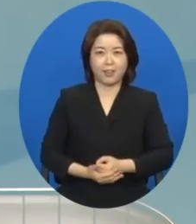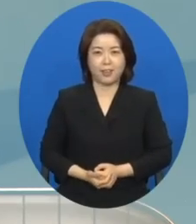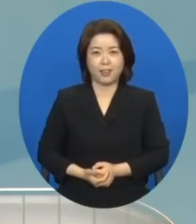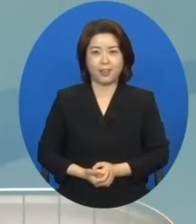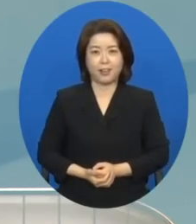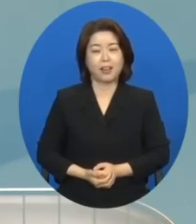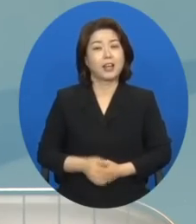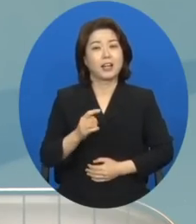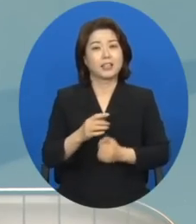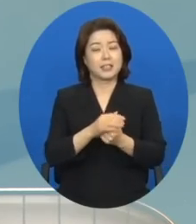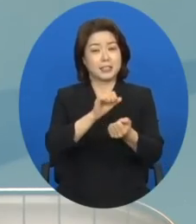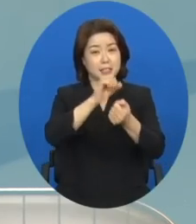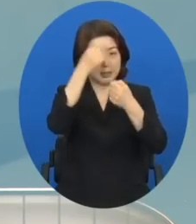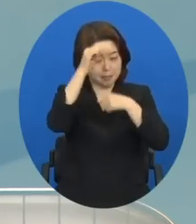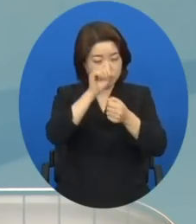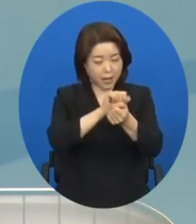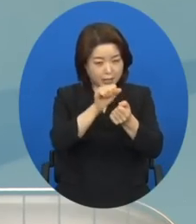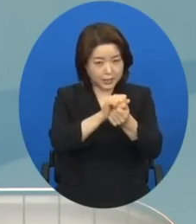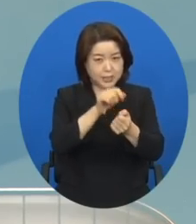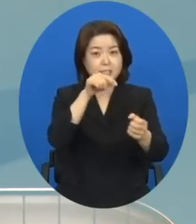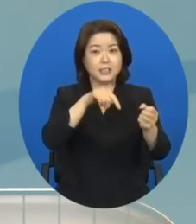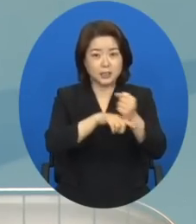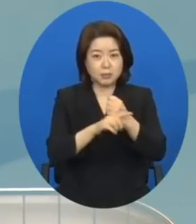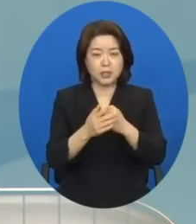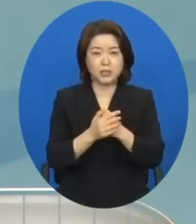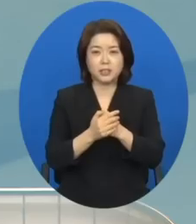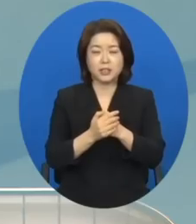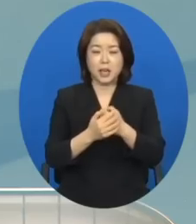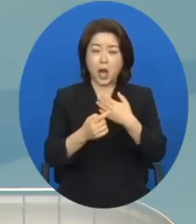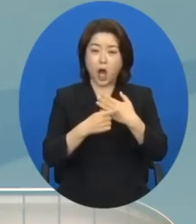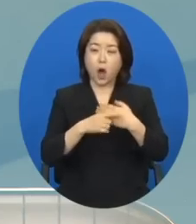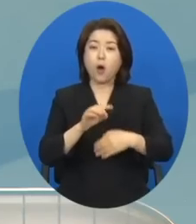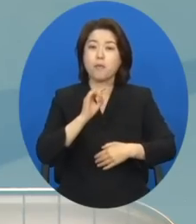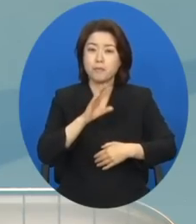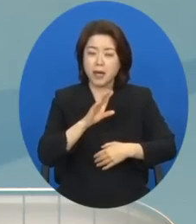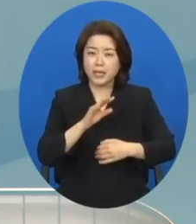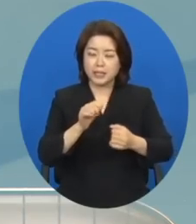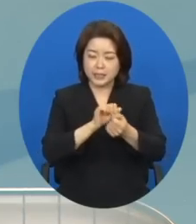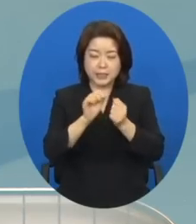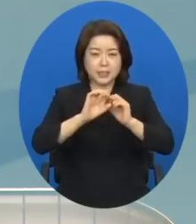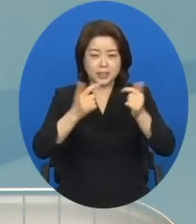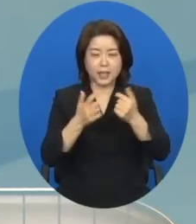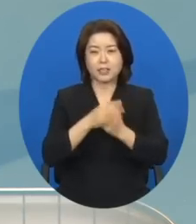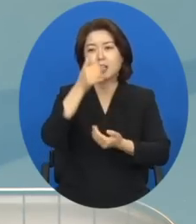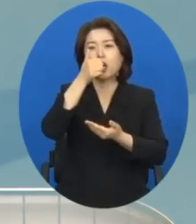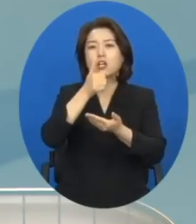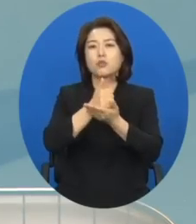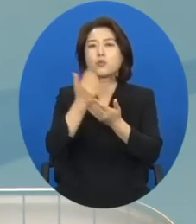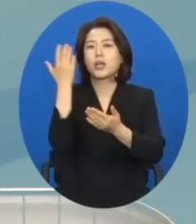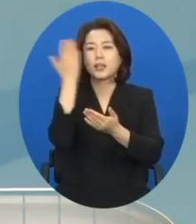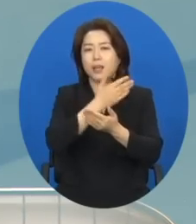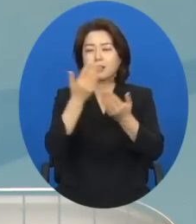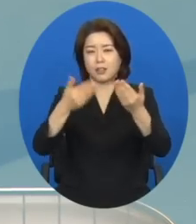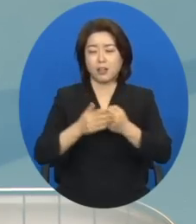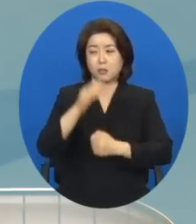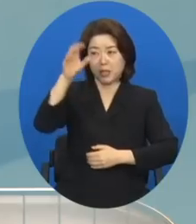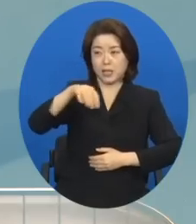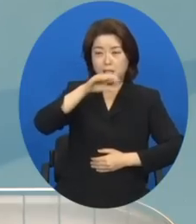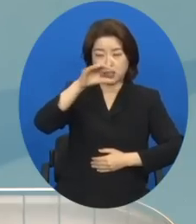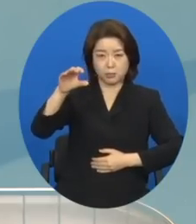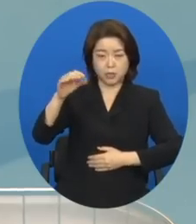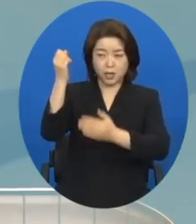이 세족의 의미는 단지 씻는 것이 아니라 죄를 씻어주신다. 바로 십자가의 죄 씻음의